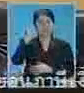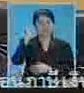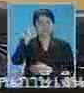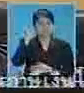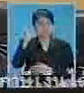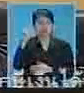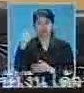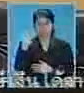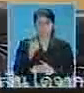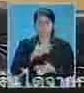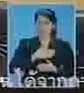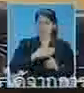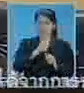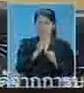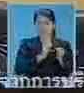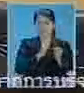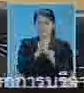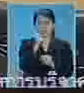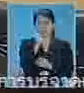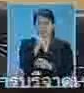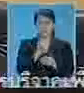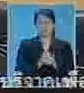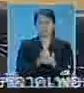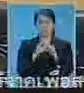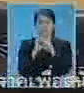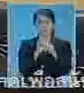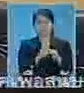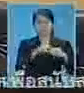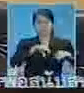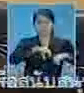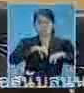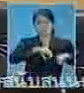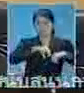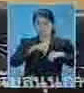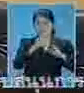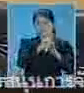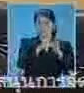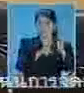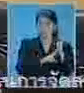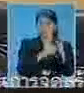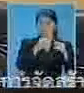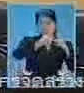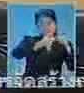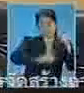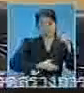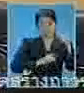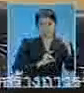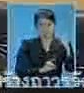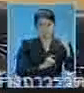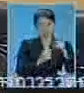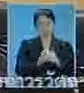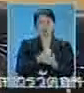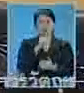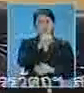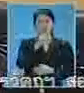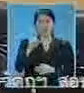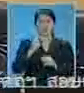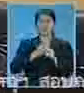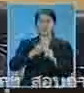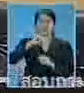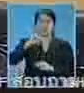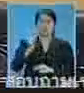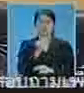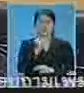ชี้แจงนะครับแต่ในส่วนของเรื่องของการบริหารจัดการทั้ง8ข้อที่ท่านสมาชิกจุลพันธ์ขออนุญาตเอ่ยน